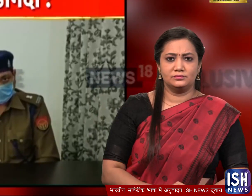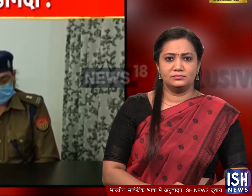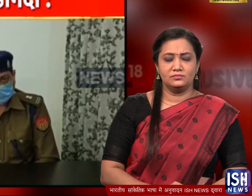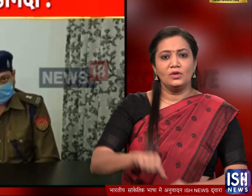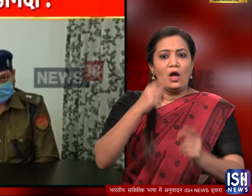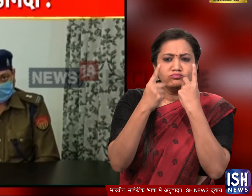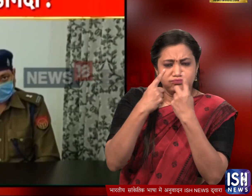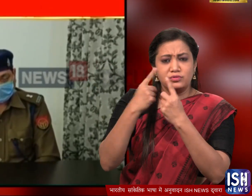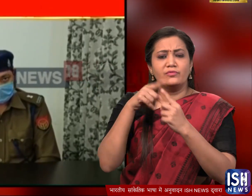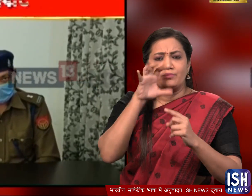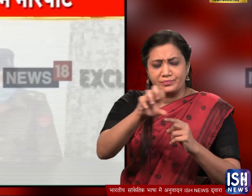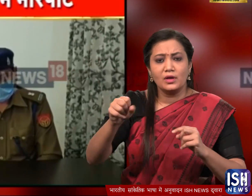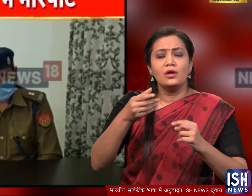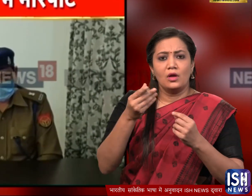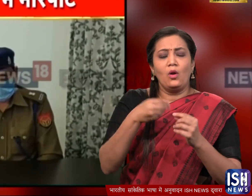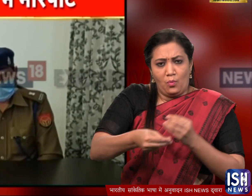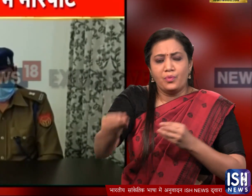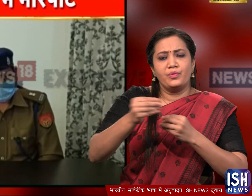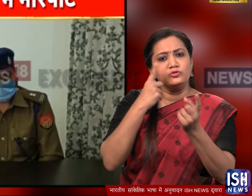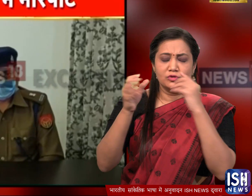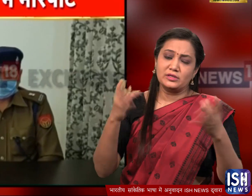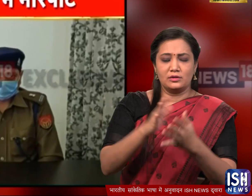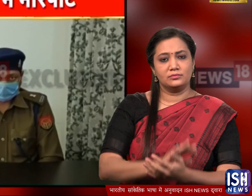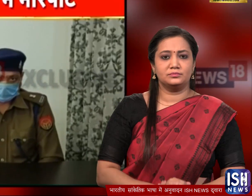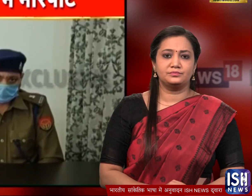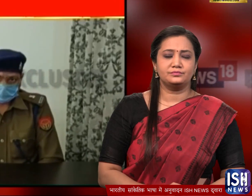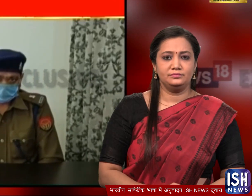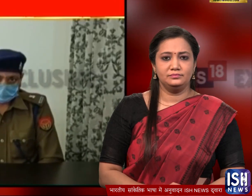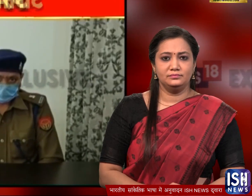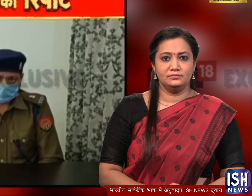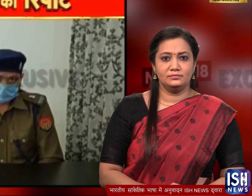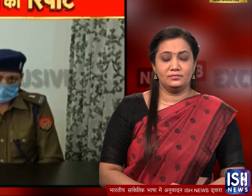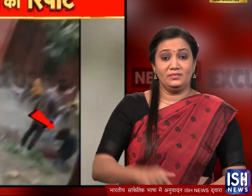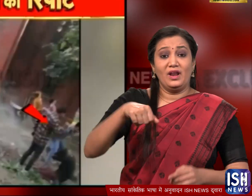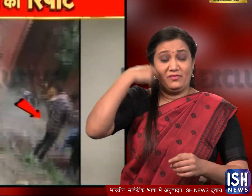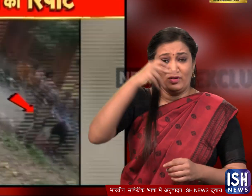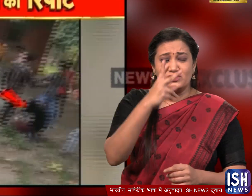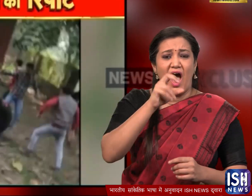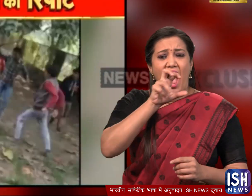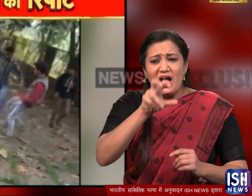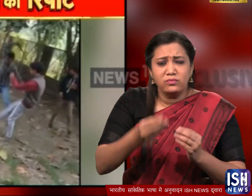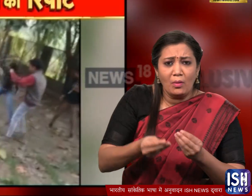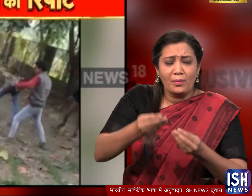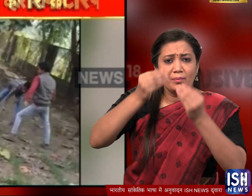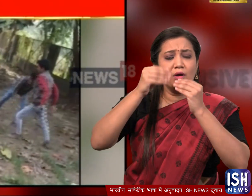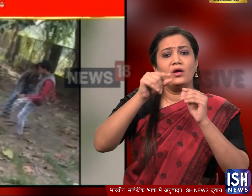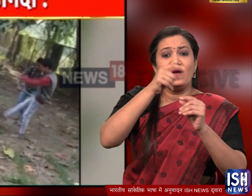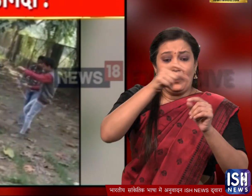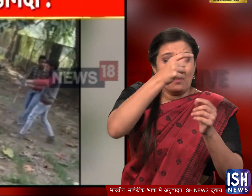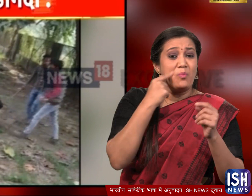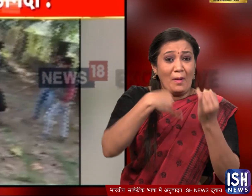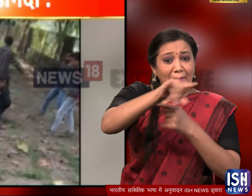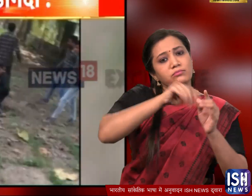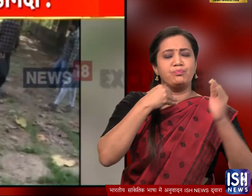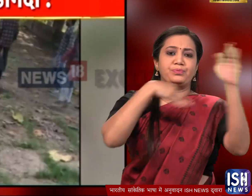थानाध्यक्ष बारादरी को निर्देशित कर दिया गया है, तुरंत समस्त विधिक कार्रवाई पूरी करें। वीडियो में यह भी साफ दिखा कि शोर शराबा बढ़ता देख कुछ देर